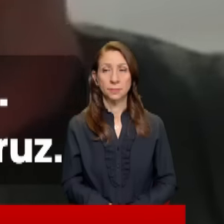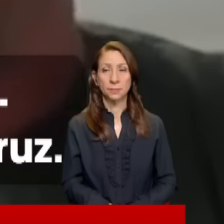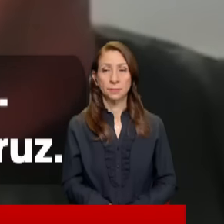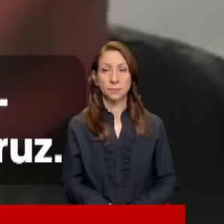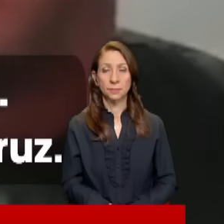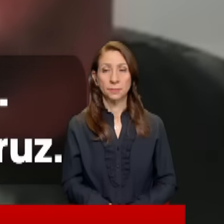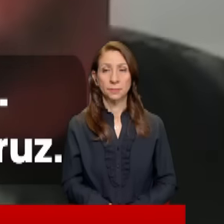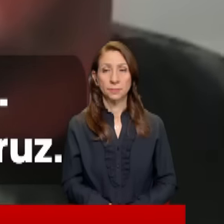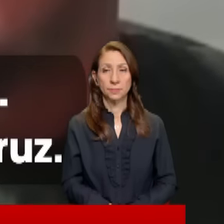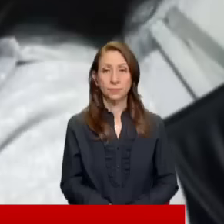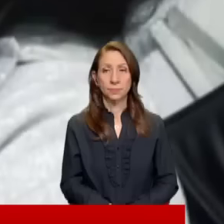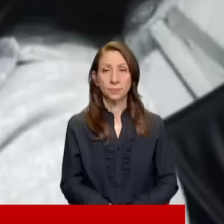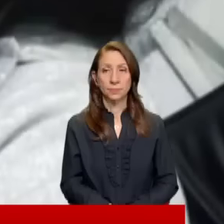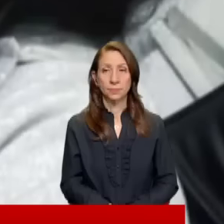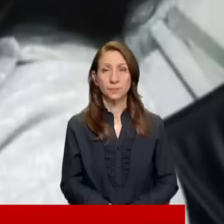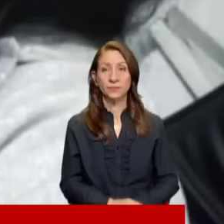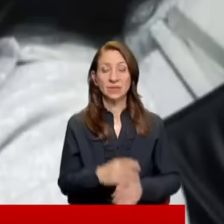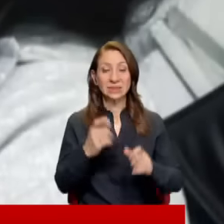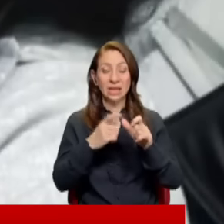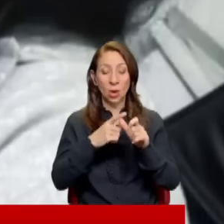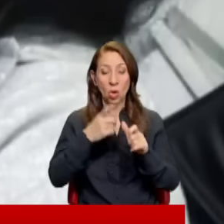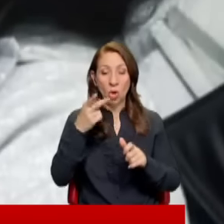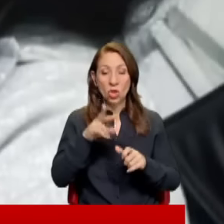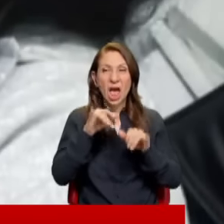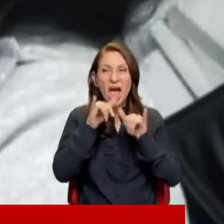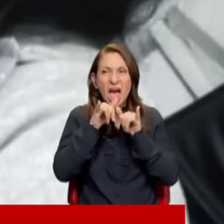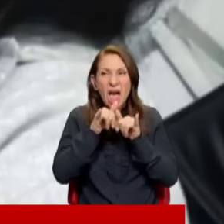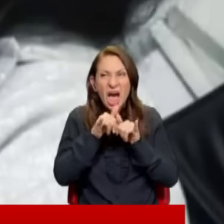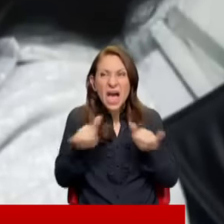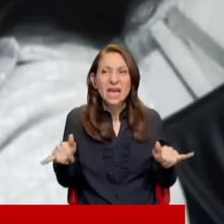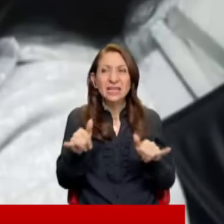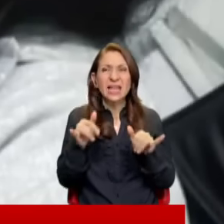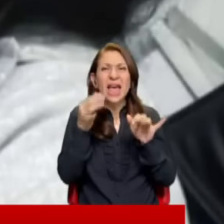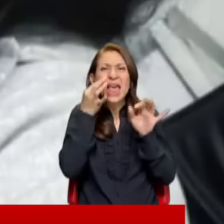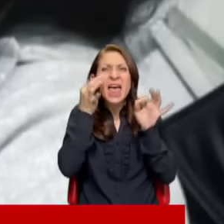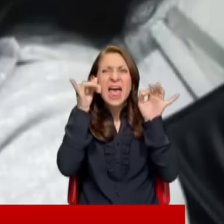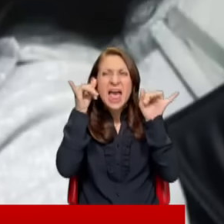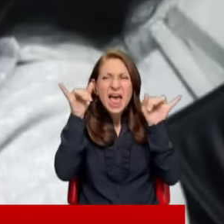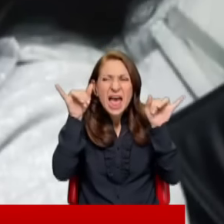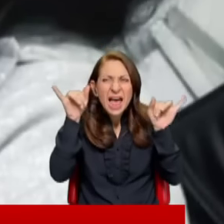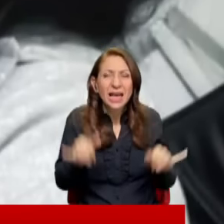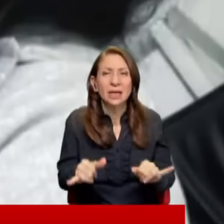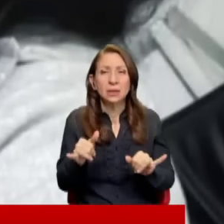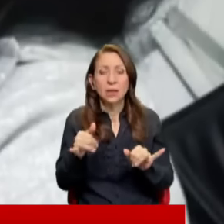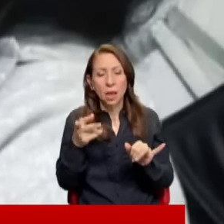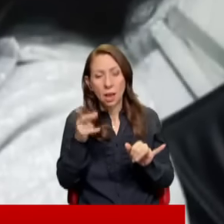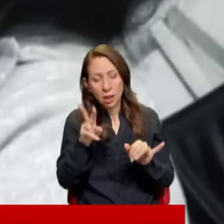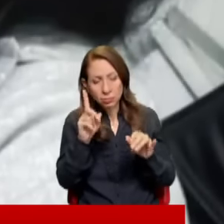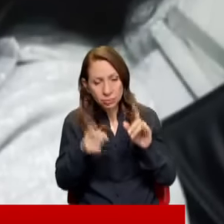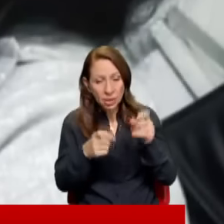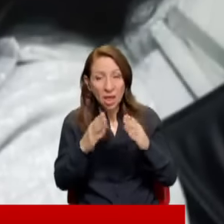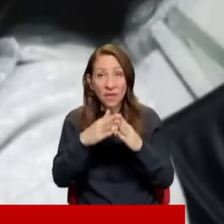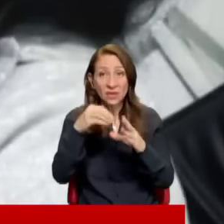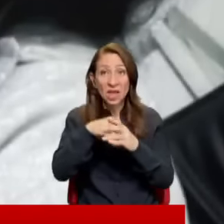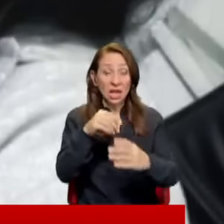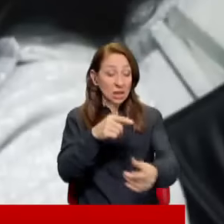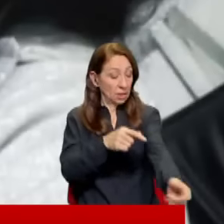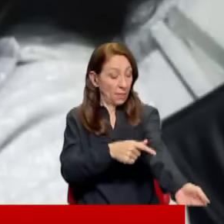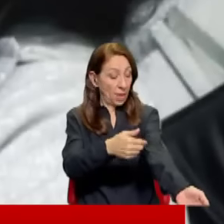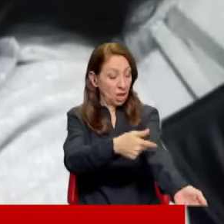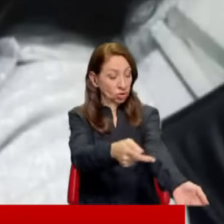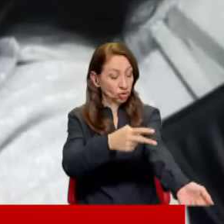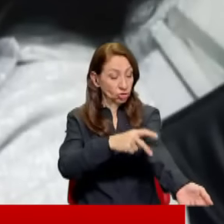benzer olduğuna inanıyoruz selenin öldüğü aynı birebir aynı şekilde cansız beden ulaşılıyor evinde kolunda damar yolu